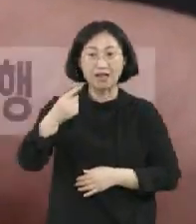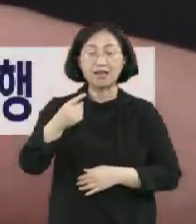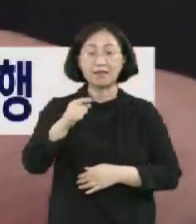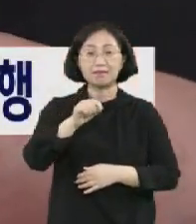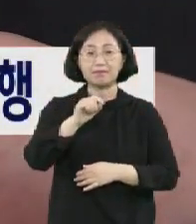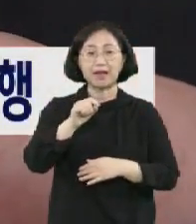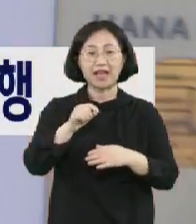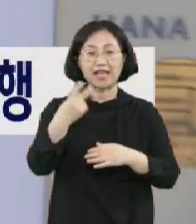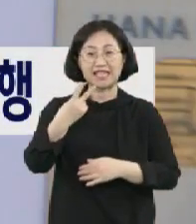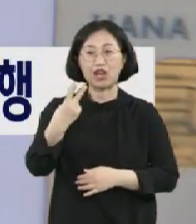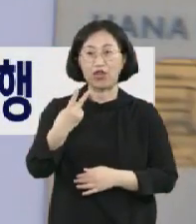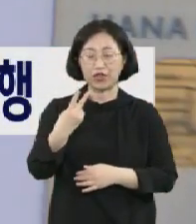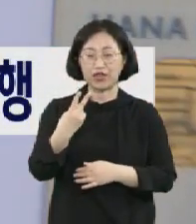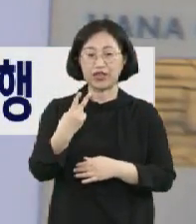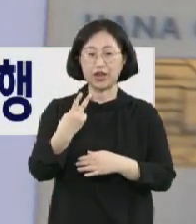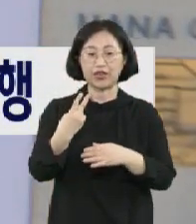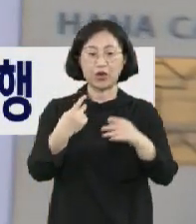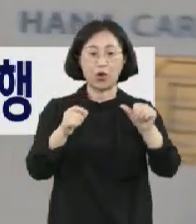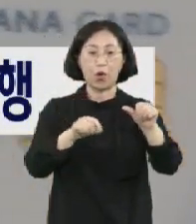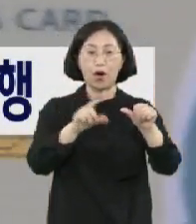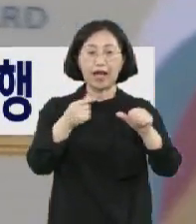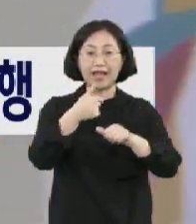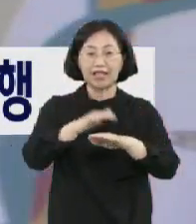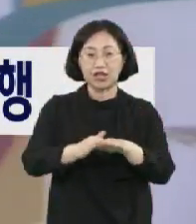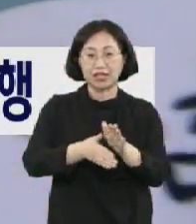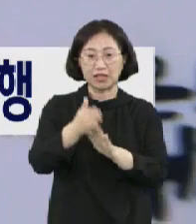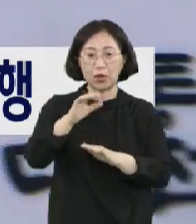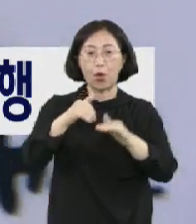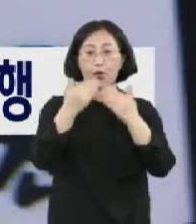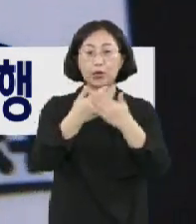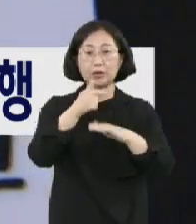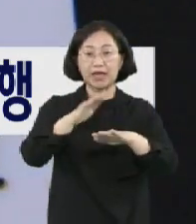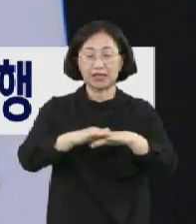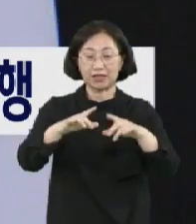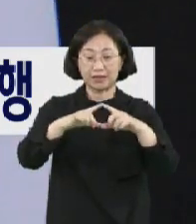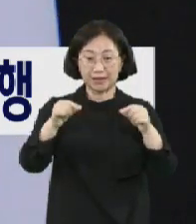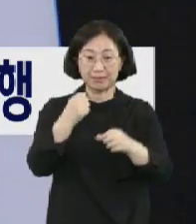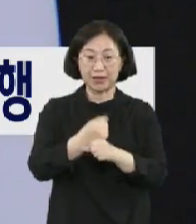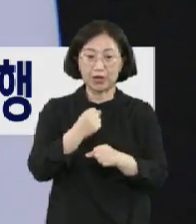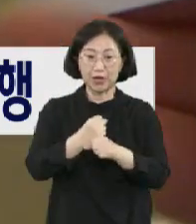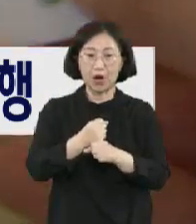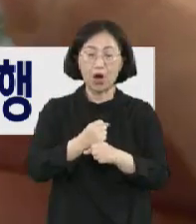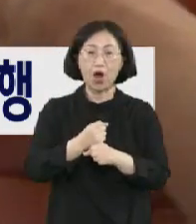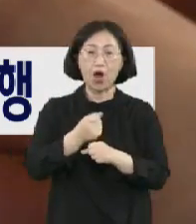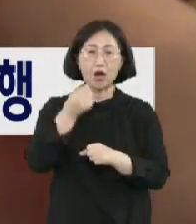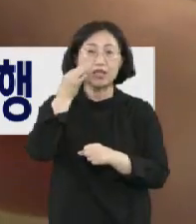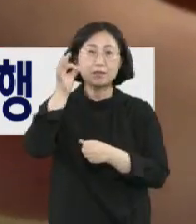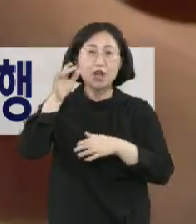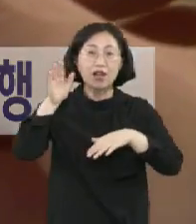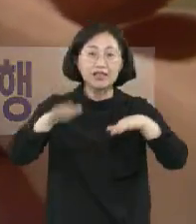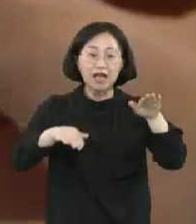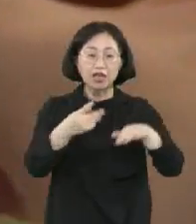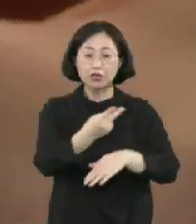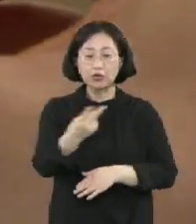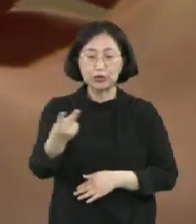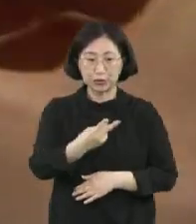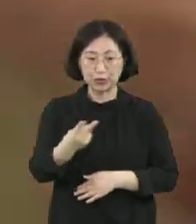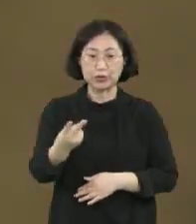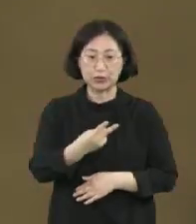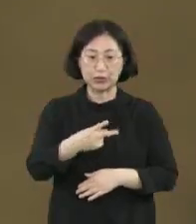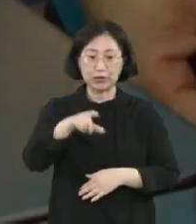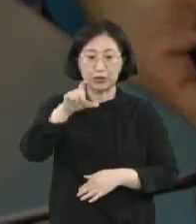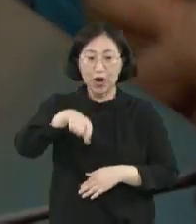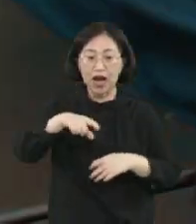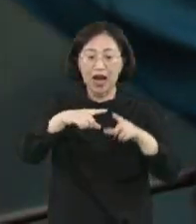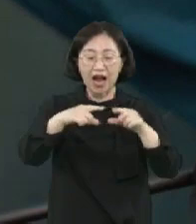지난해 5월 광역시 차원의 지역화폐 온통대전을 발행했습니다. 10개월 차이를 두고 두 개의 지역화폐가